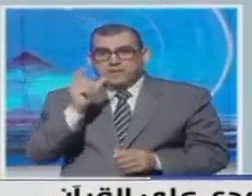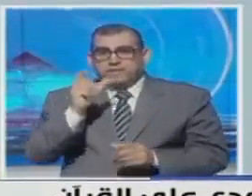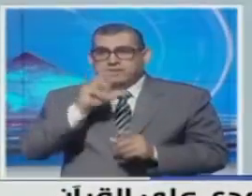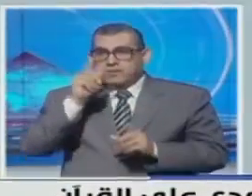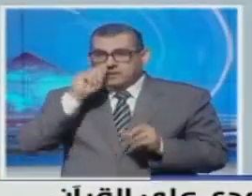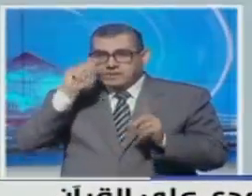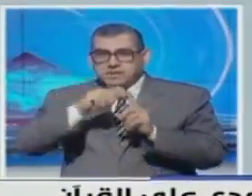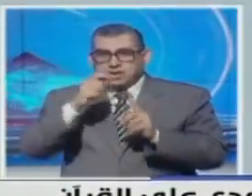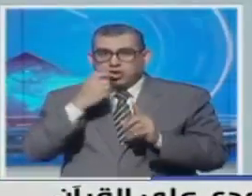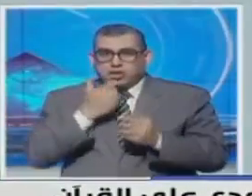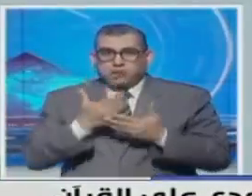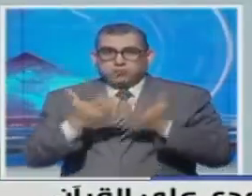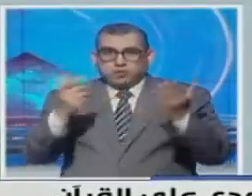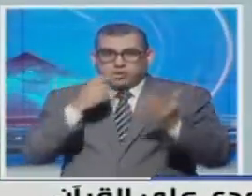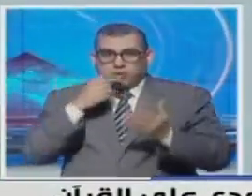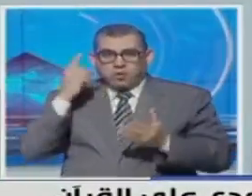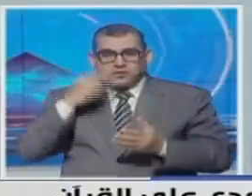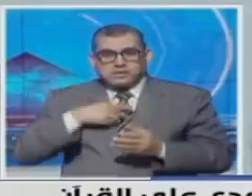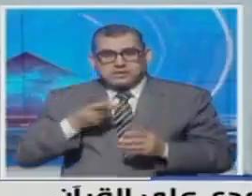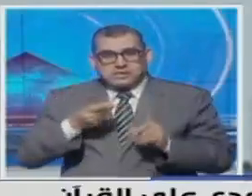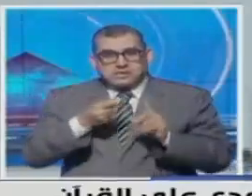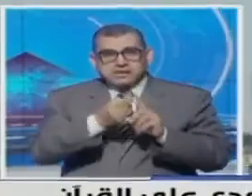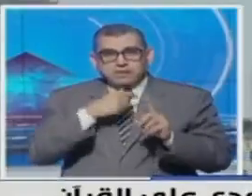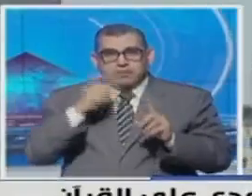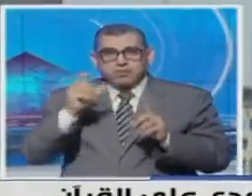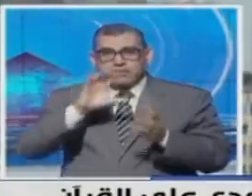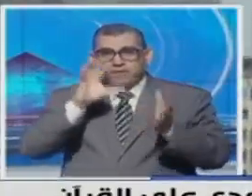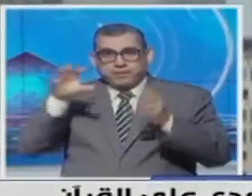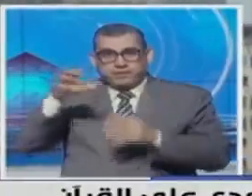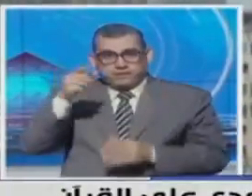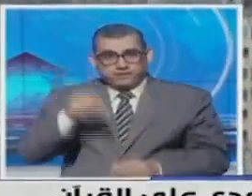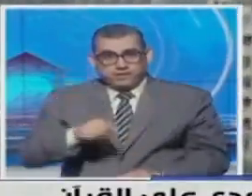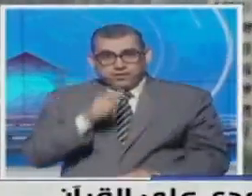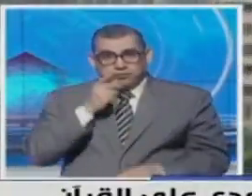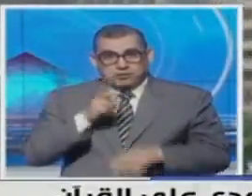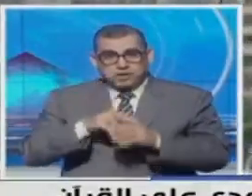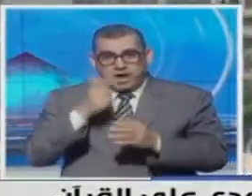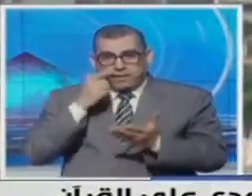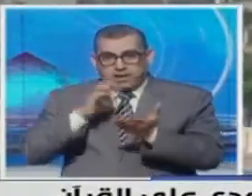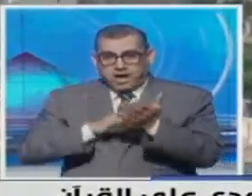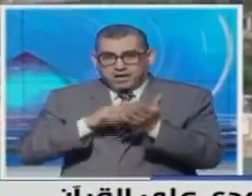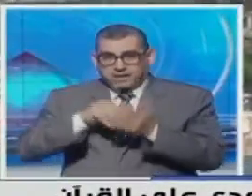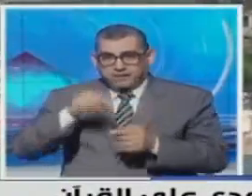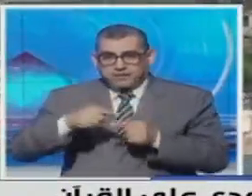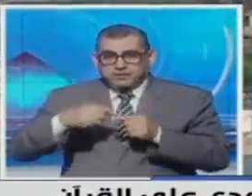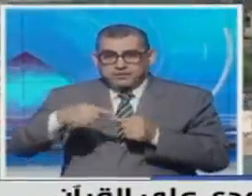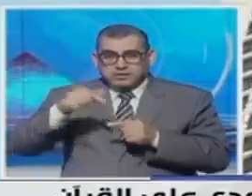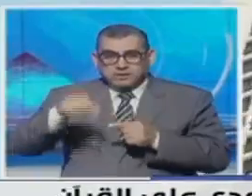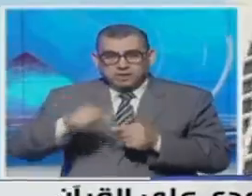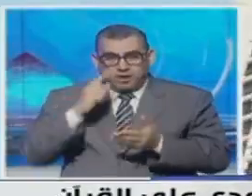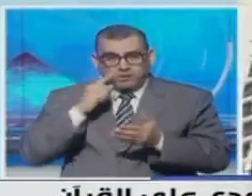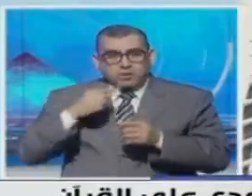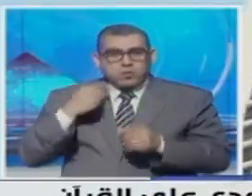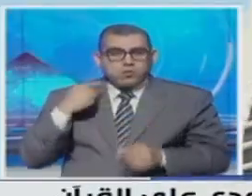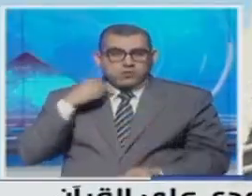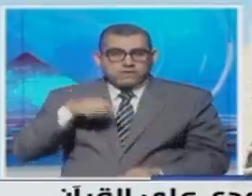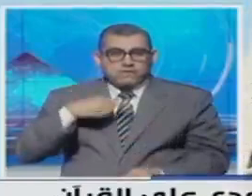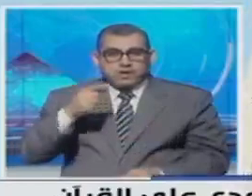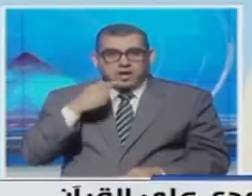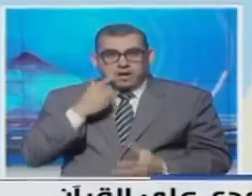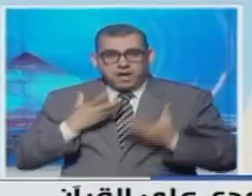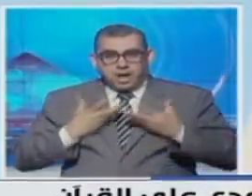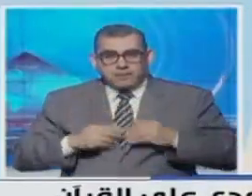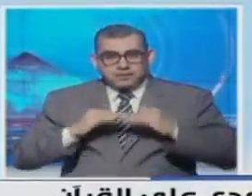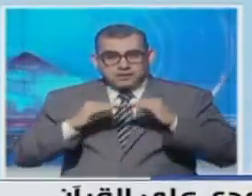الإسلاموفوبيا وتعالي خطاب الكراهية في العديد من الدول، بما ينذر بتداعيات بالغة ومؤثرة على